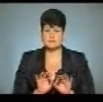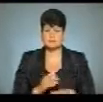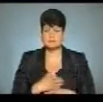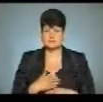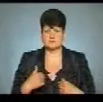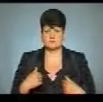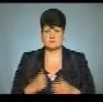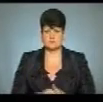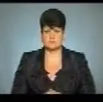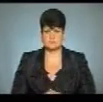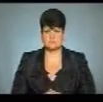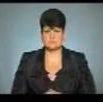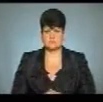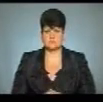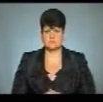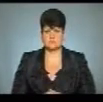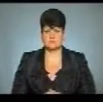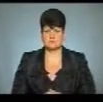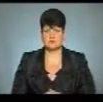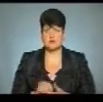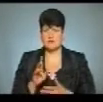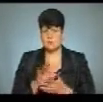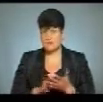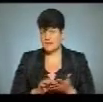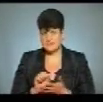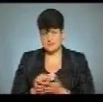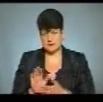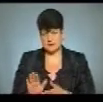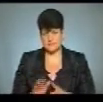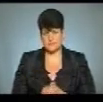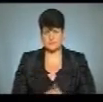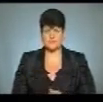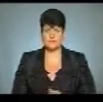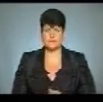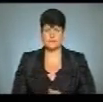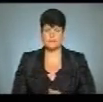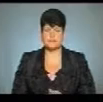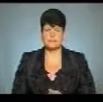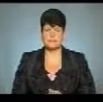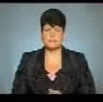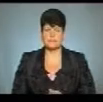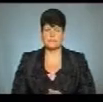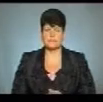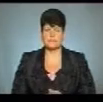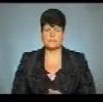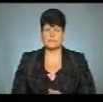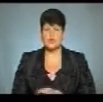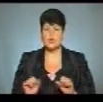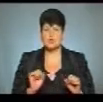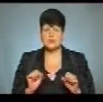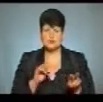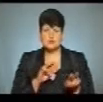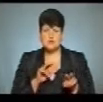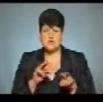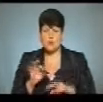відмовився. Ми? Що? Чекайте, вибачте, я зараз зайнятий. Алло. Ні. Координатор